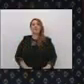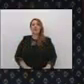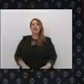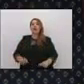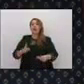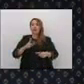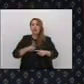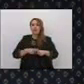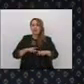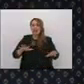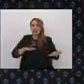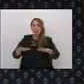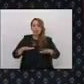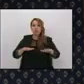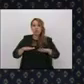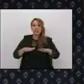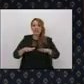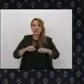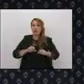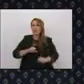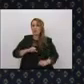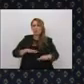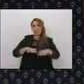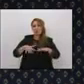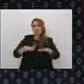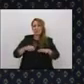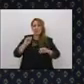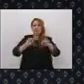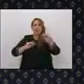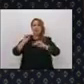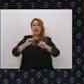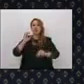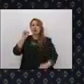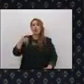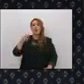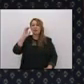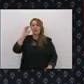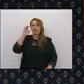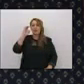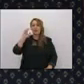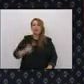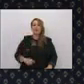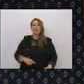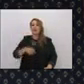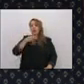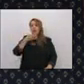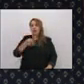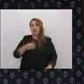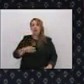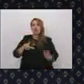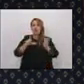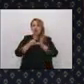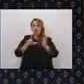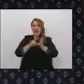وقد عرفت هذه العملية التي انطلقت عبر كافة دواوين الترقية والتسيير العقارية ما يلي: أولاً، أذكر في إطار